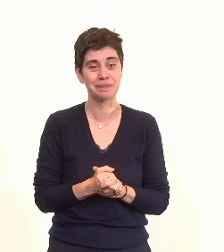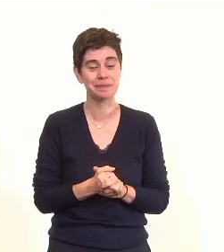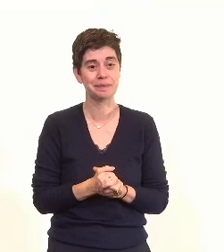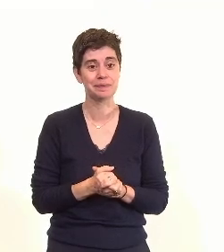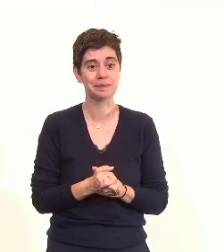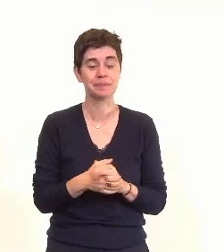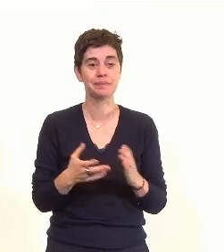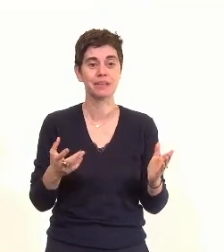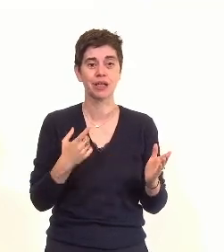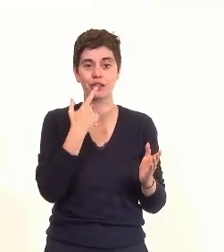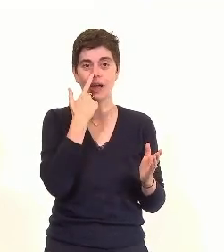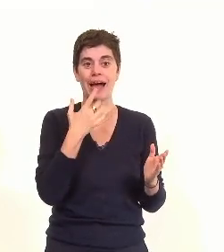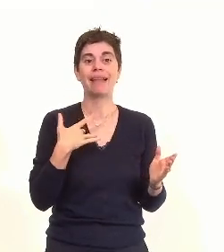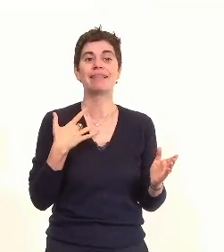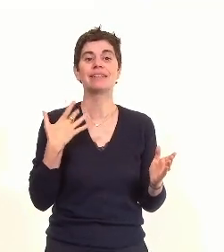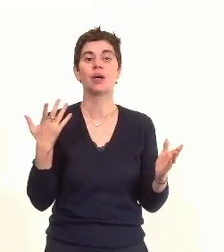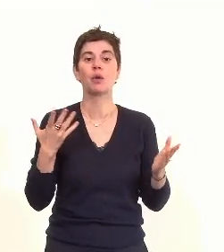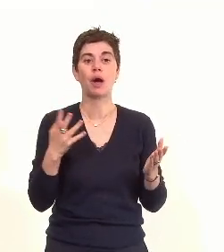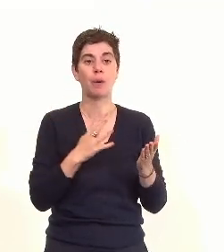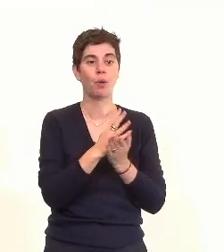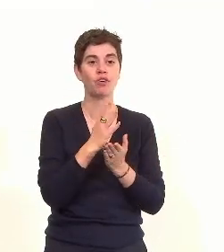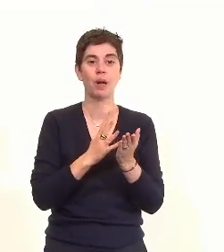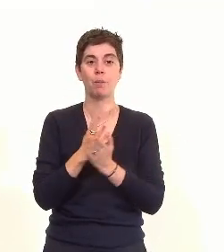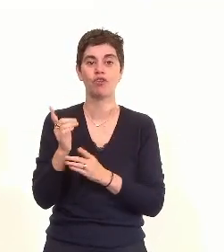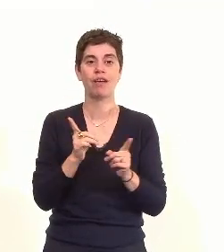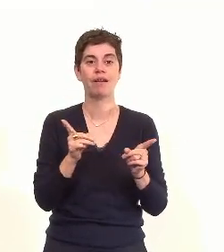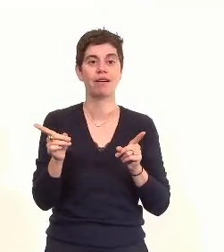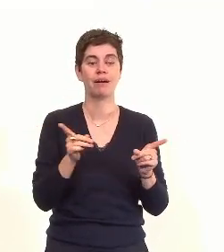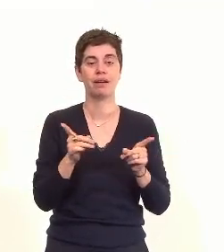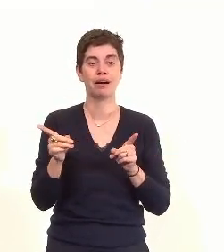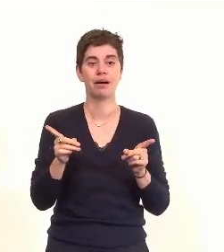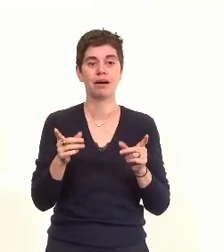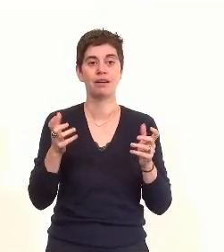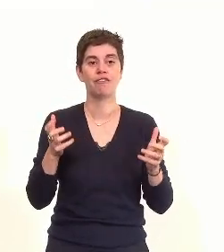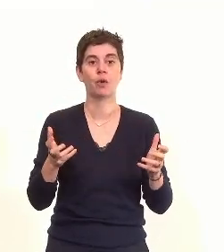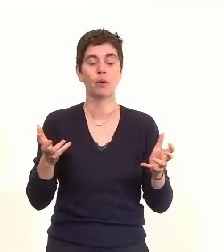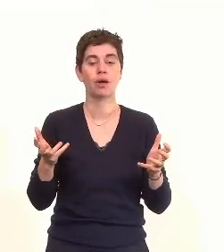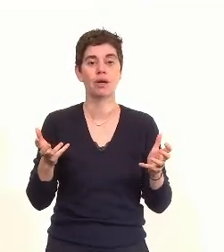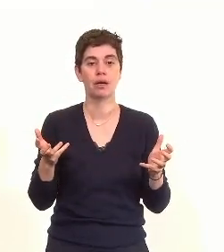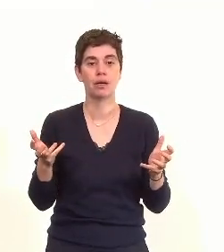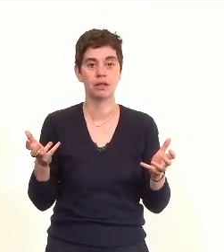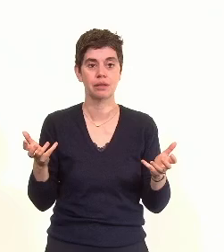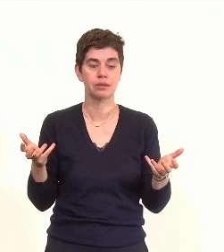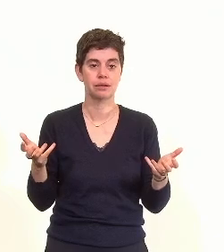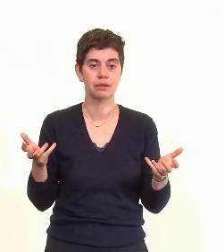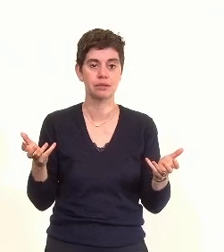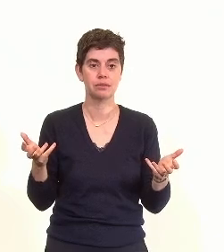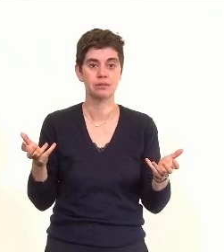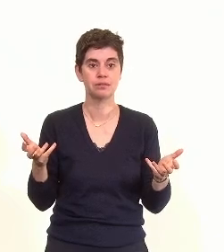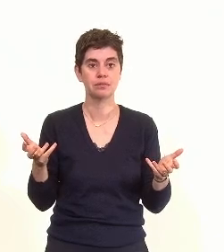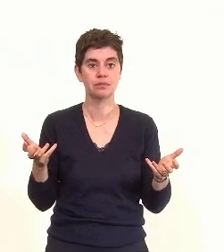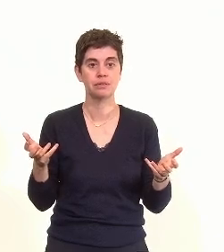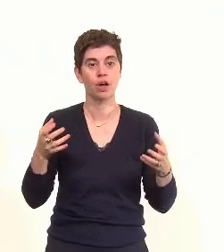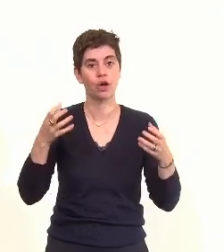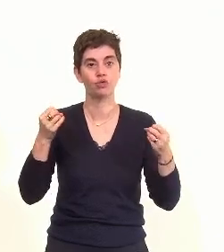Moi, ce que je trouve intéressant, en tout cas dans les 2 projets, c'est une volonté de sortir de ce qu'on peut appeler une géométrie